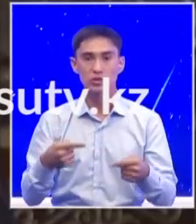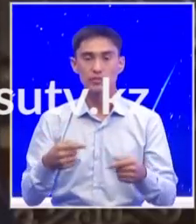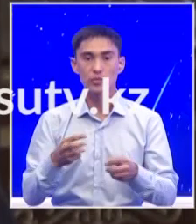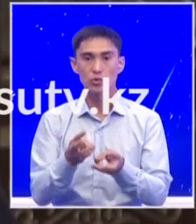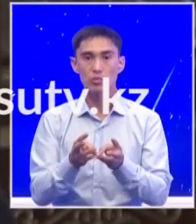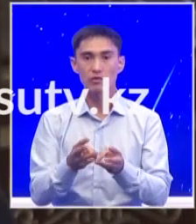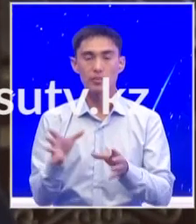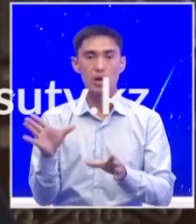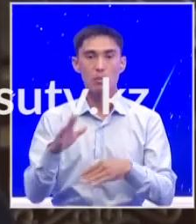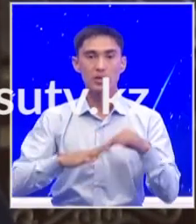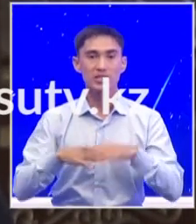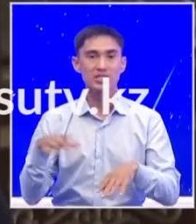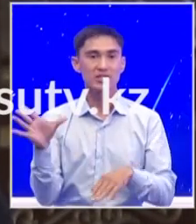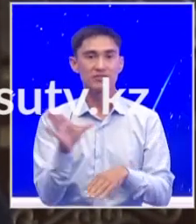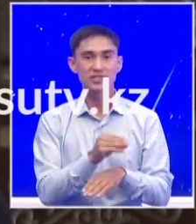все